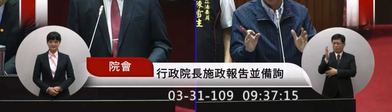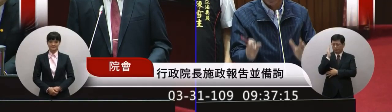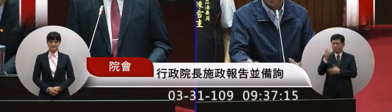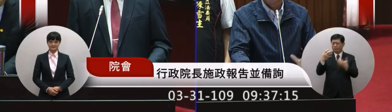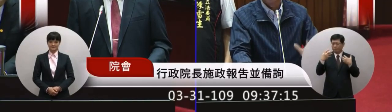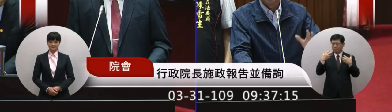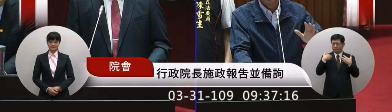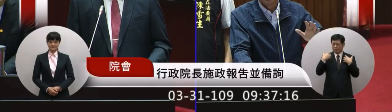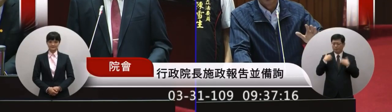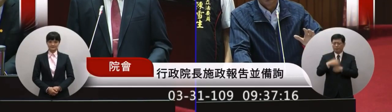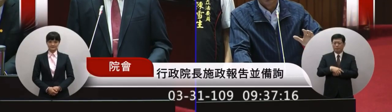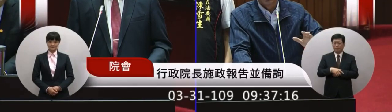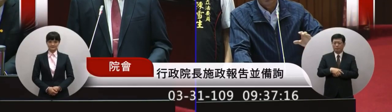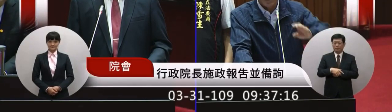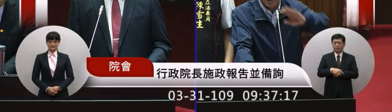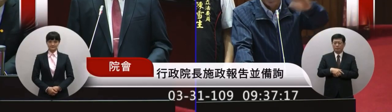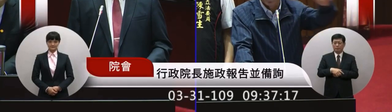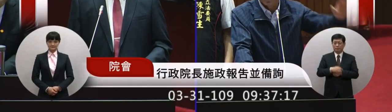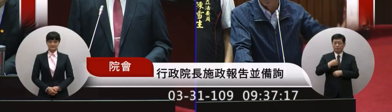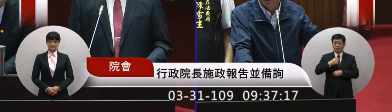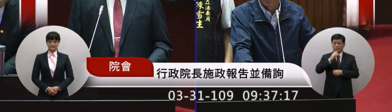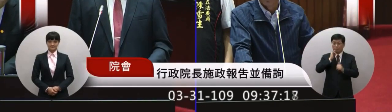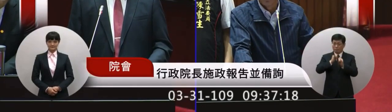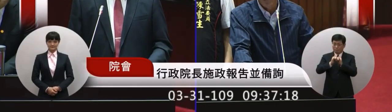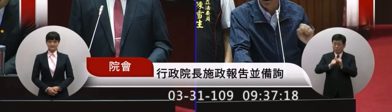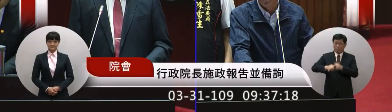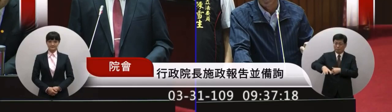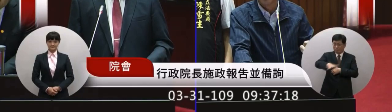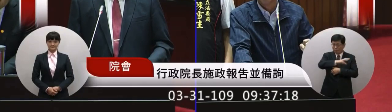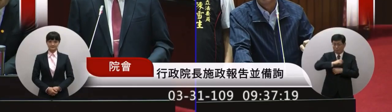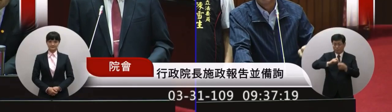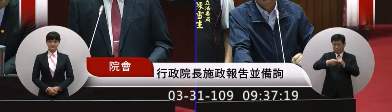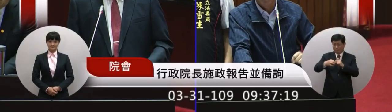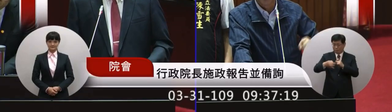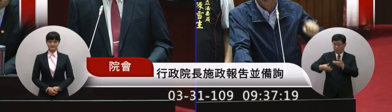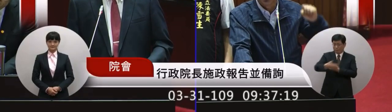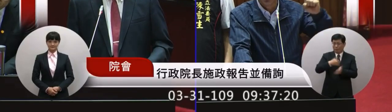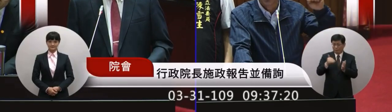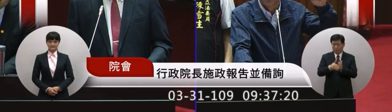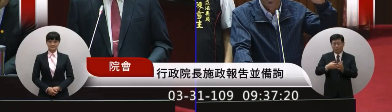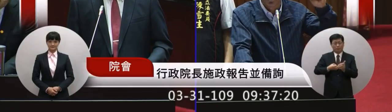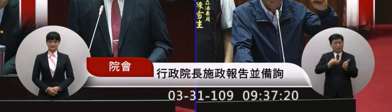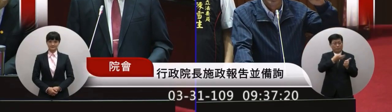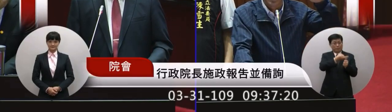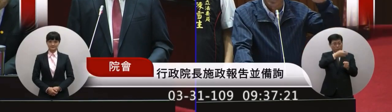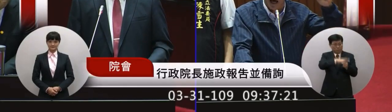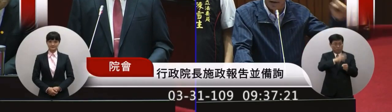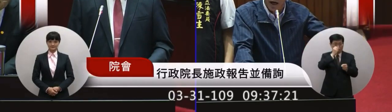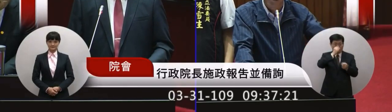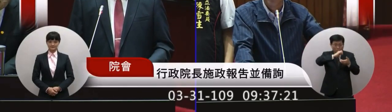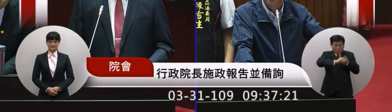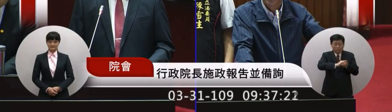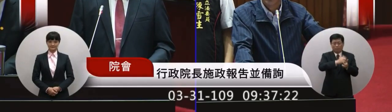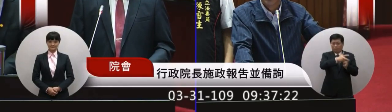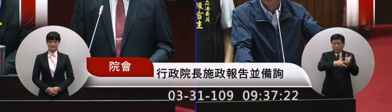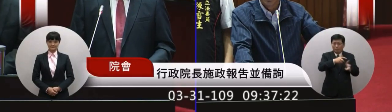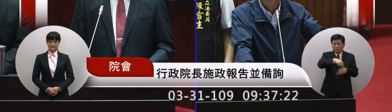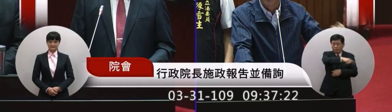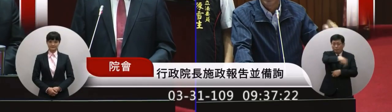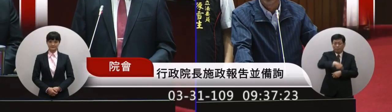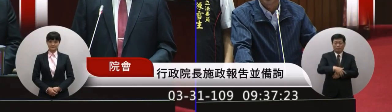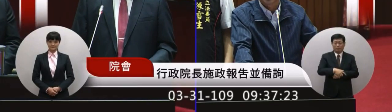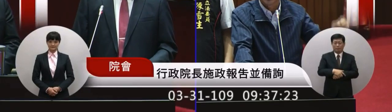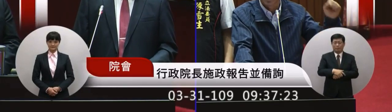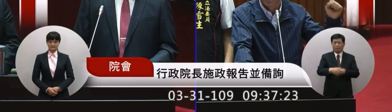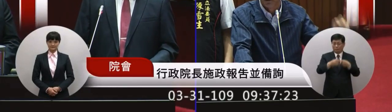府拿大家的纳税钱来扶助特定产业，一